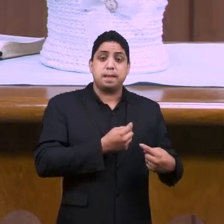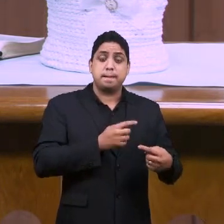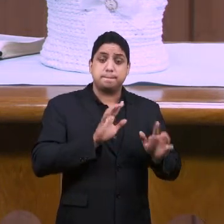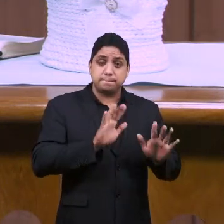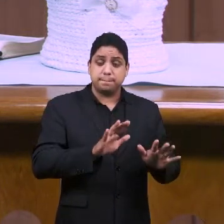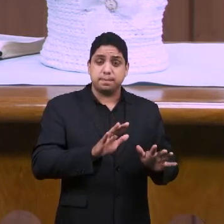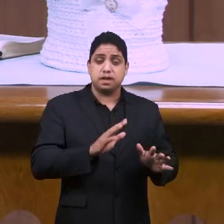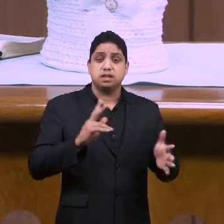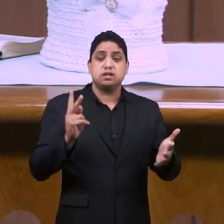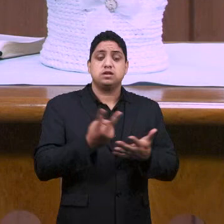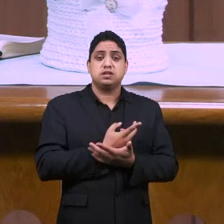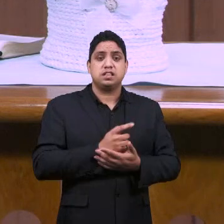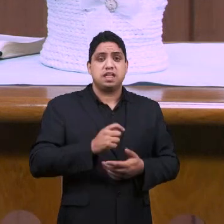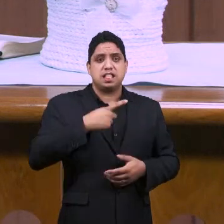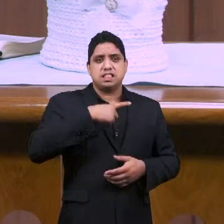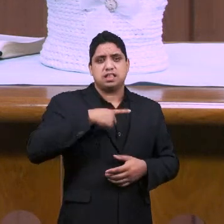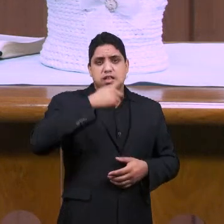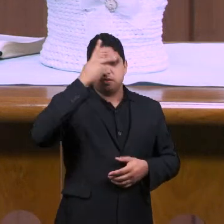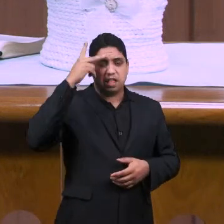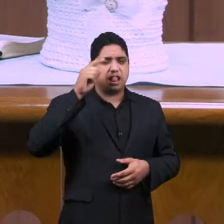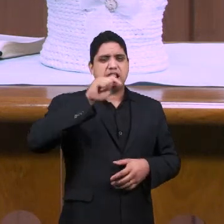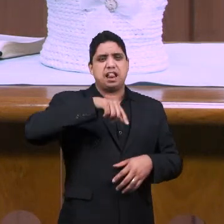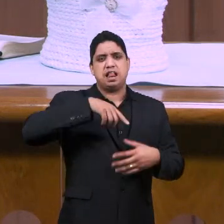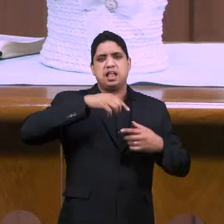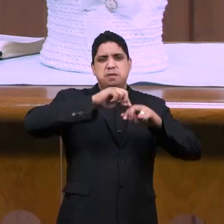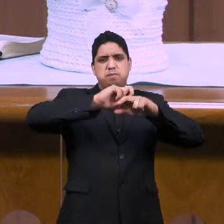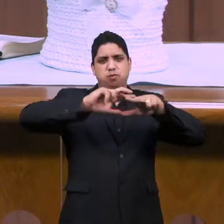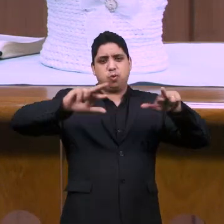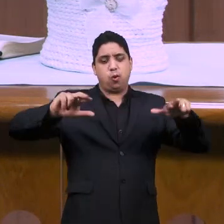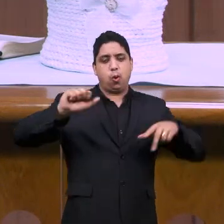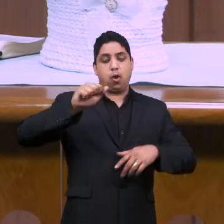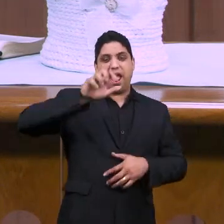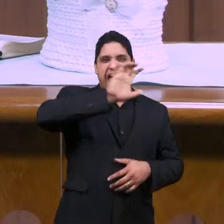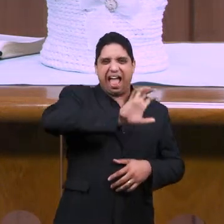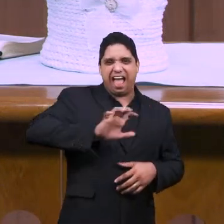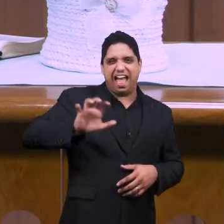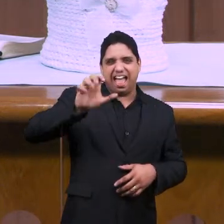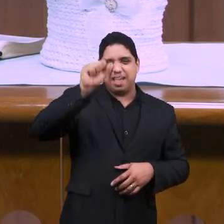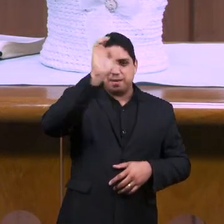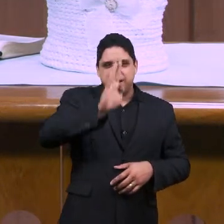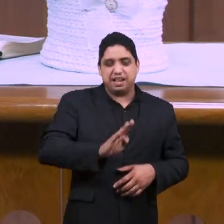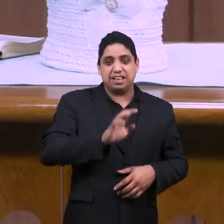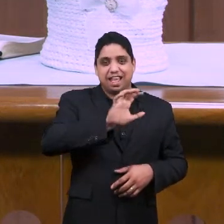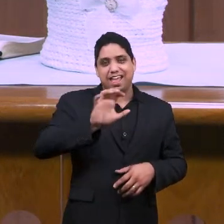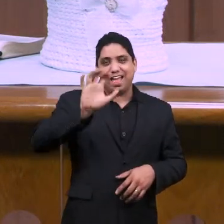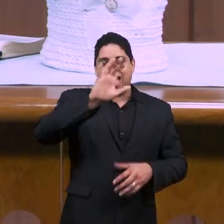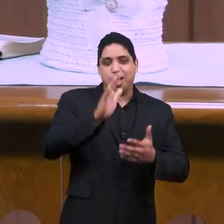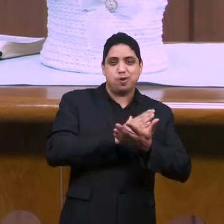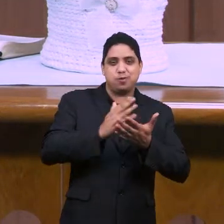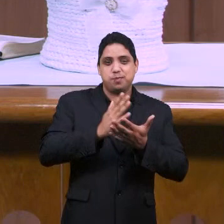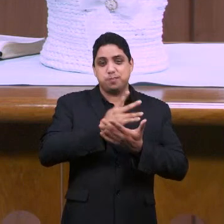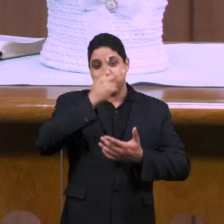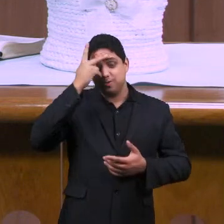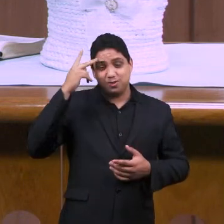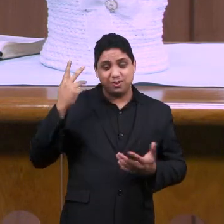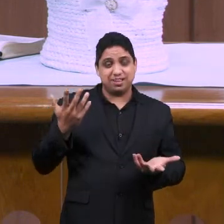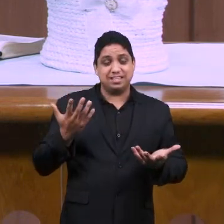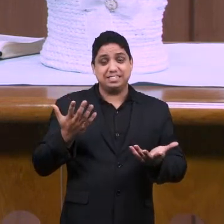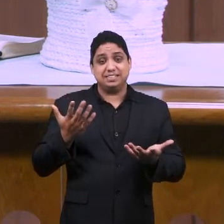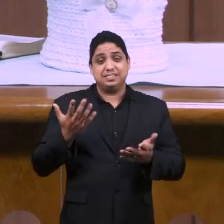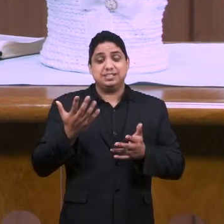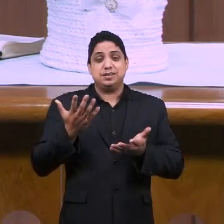sont au Brésil, au Brasilia, à Pernambuco, Maceió, et d'autres sont